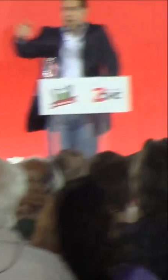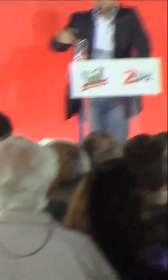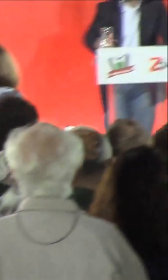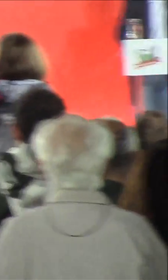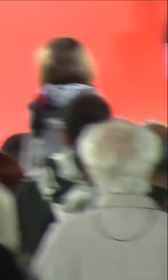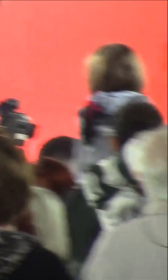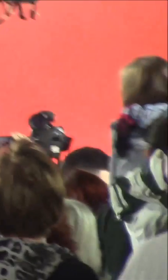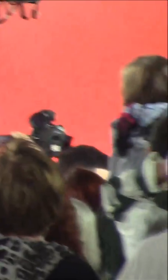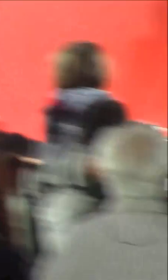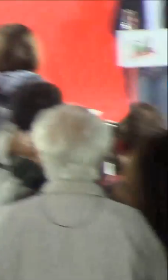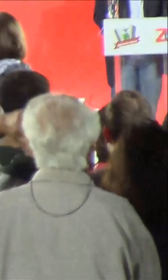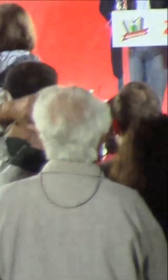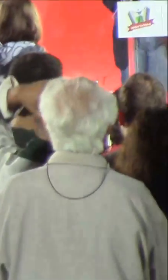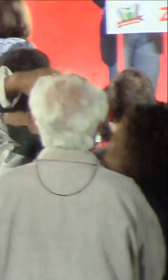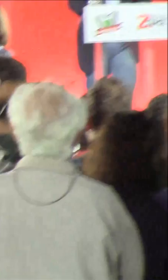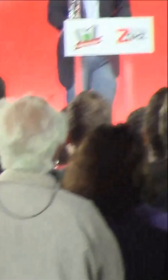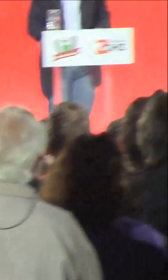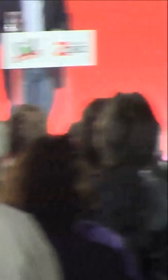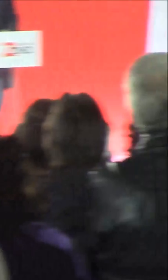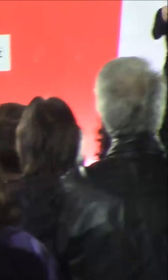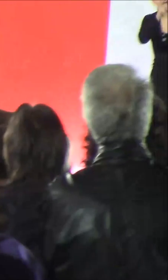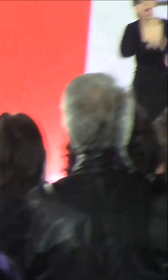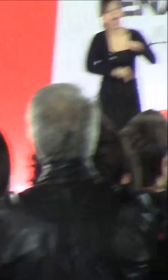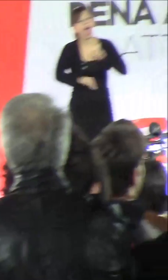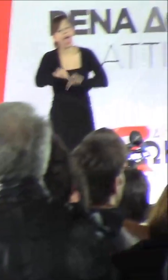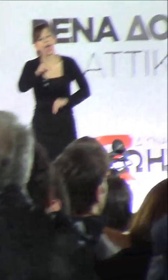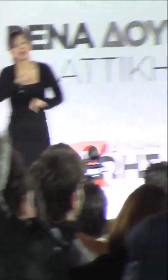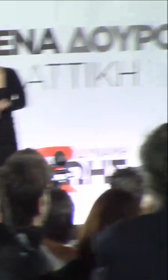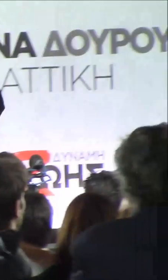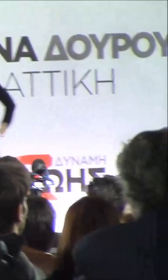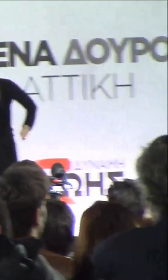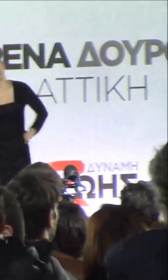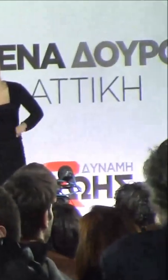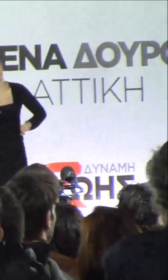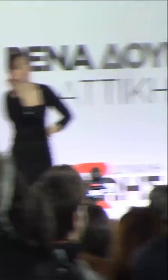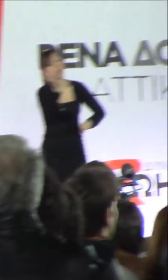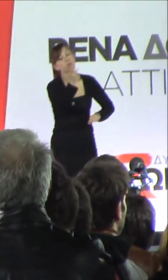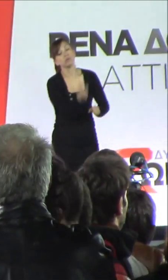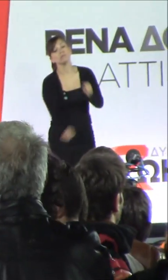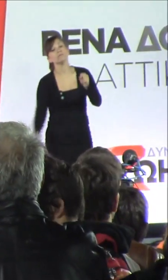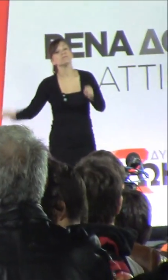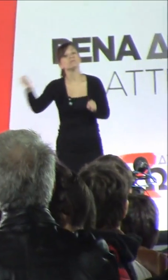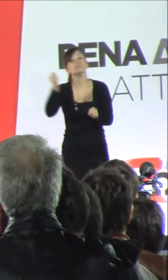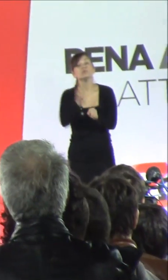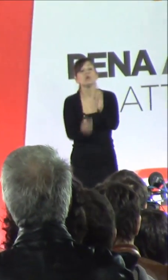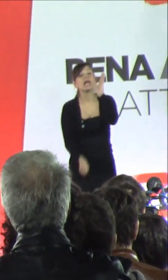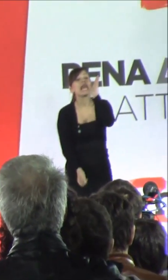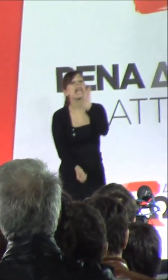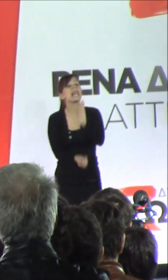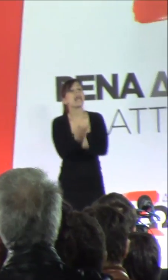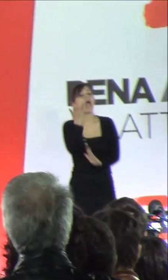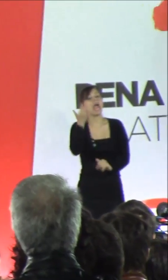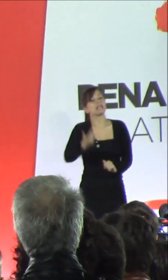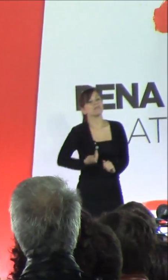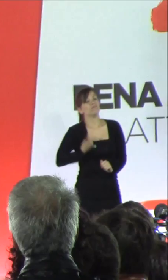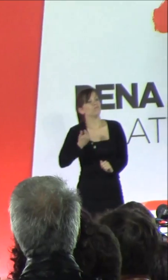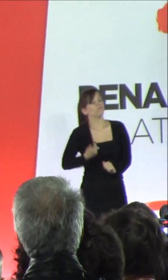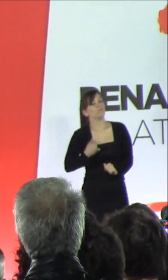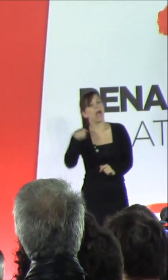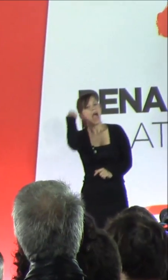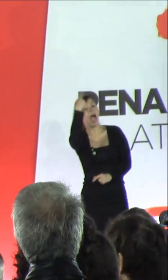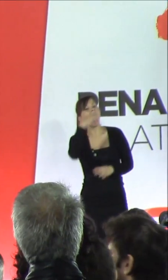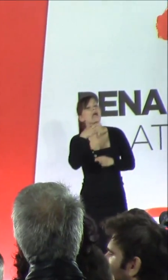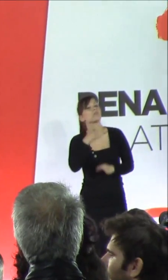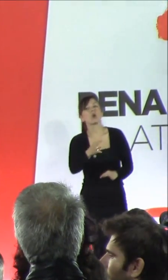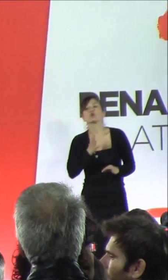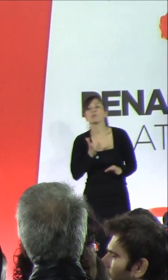Κυριακή και την επόμενη οριστικά θα δώσει τη θέση του σε μια νέα γενιά εκπροσώπων του λαού μας.